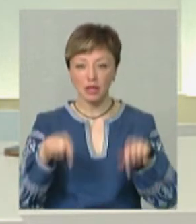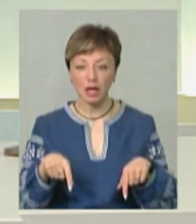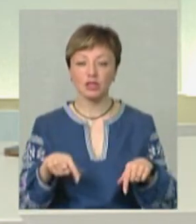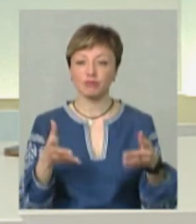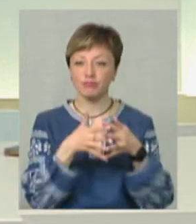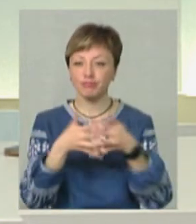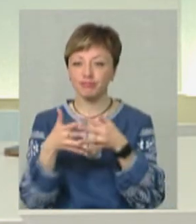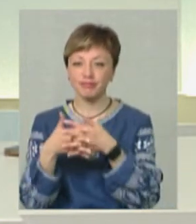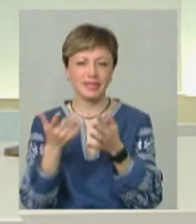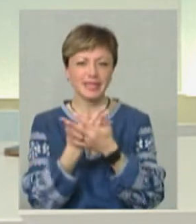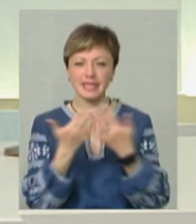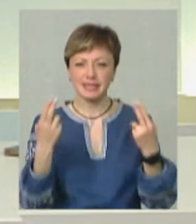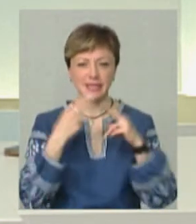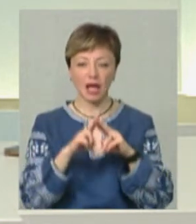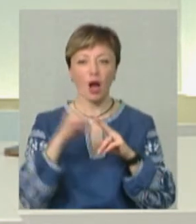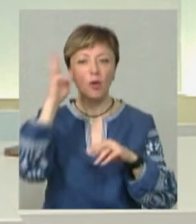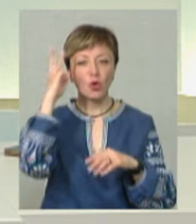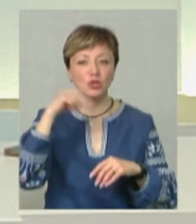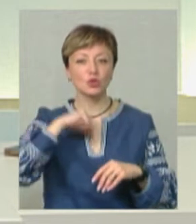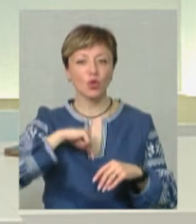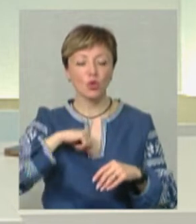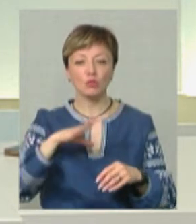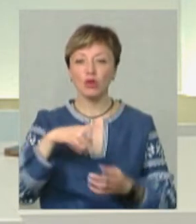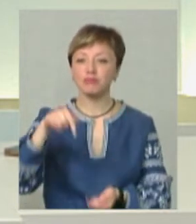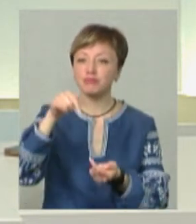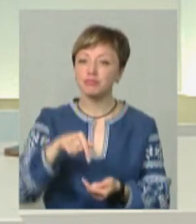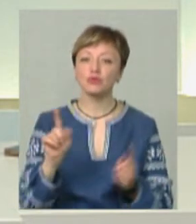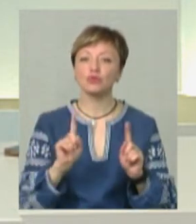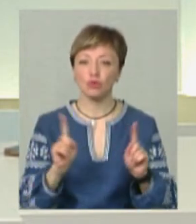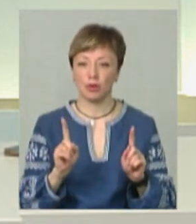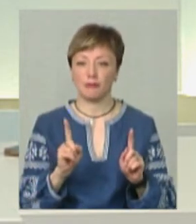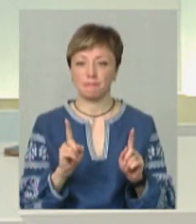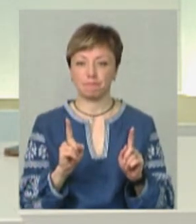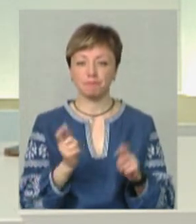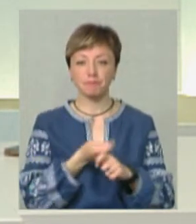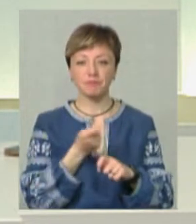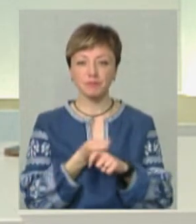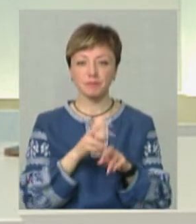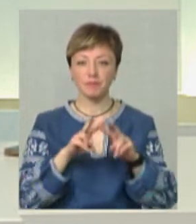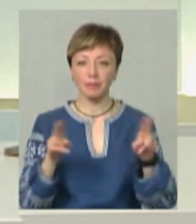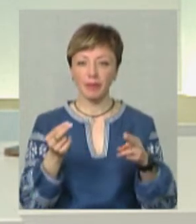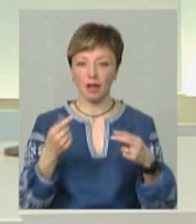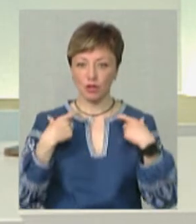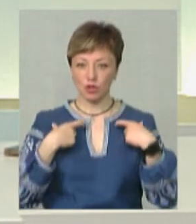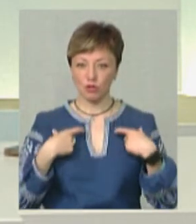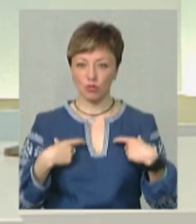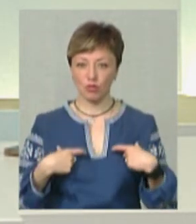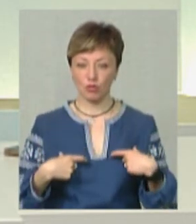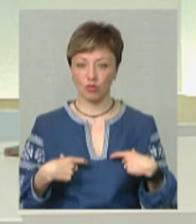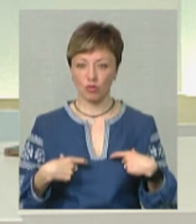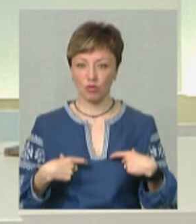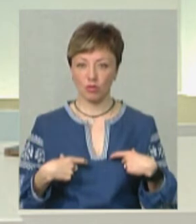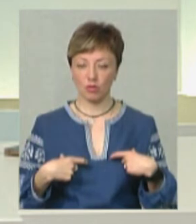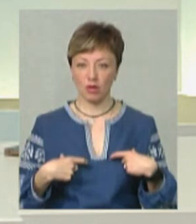поєднували різні техніки. Для подільської сорочки було характерно ще вишивка у вигляді орнаментальних смуг не лише